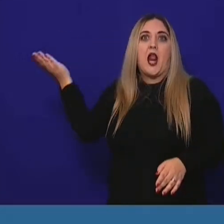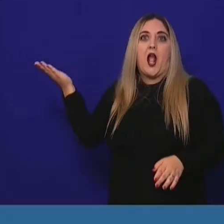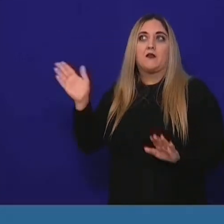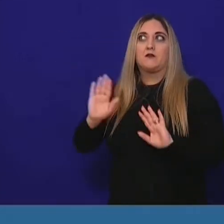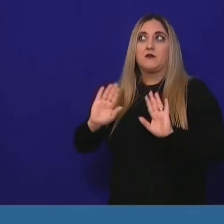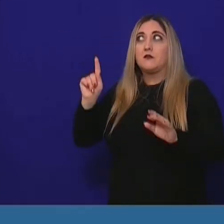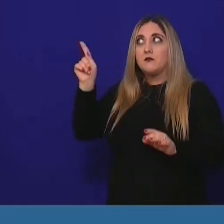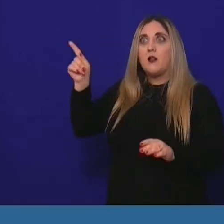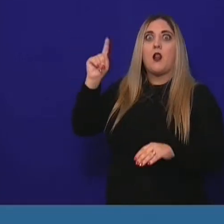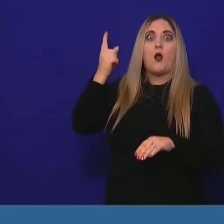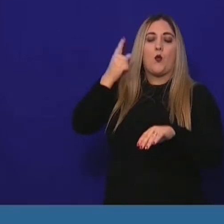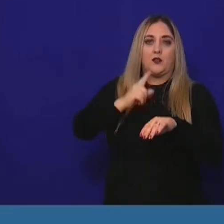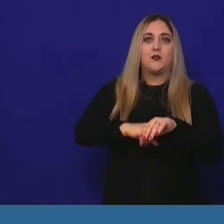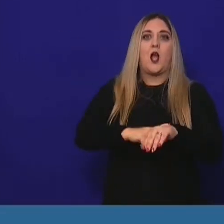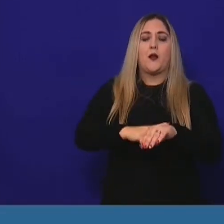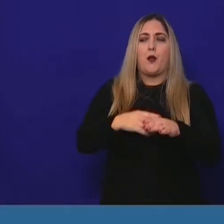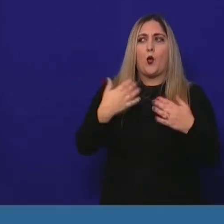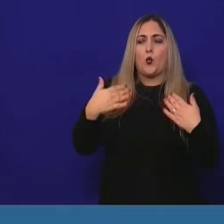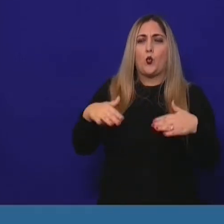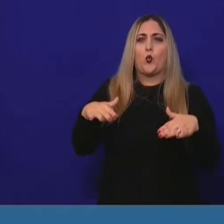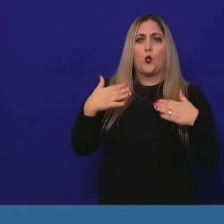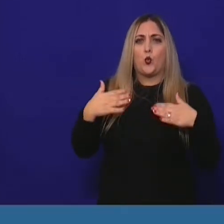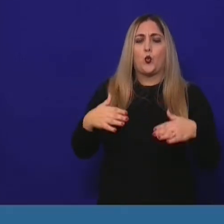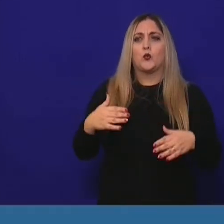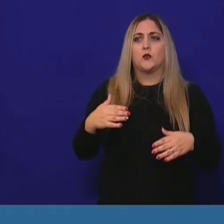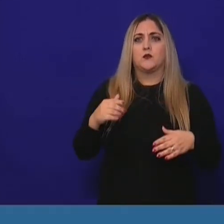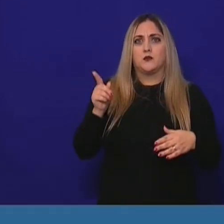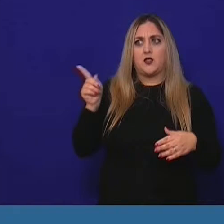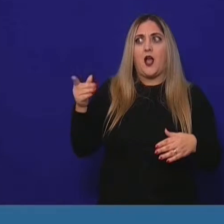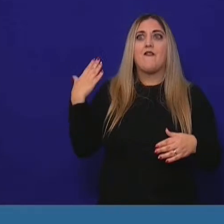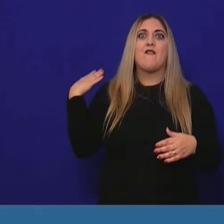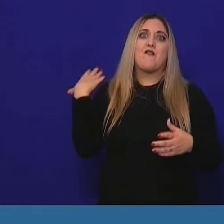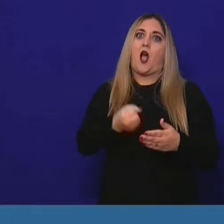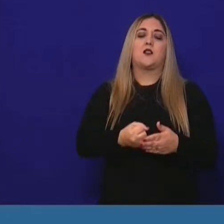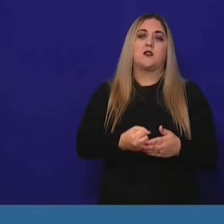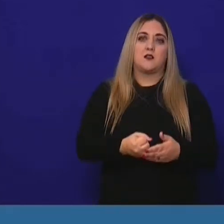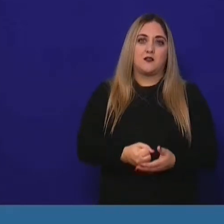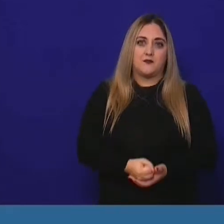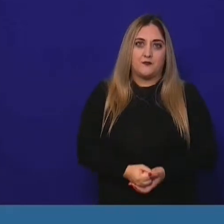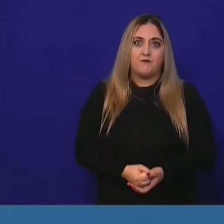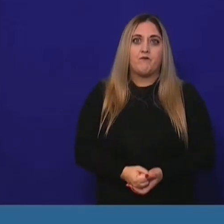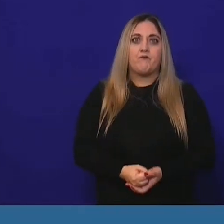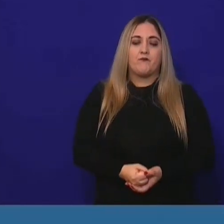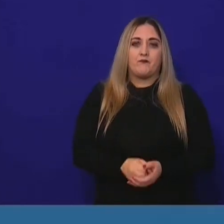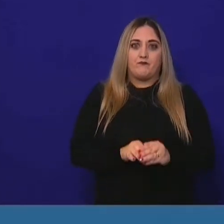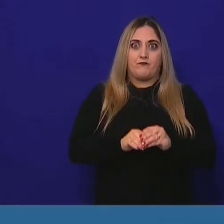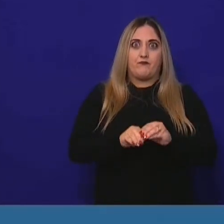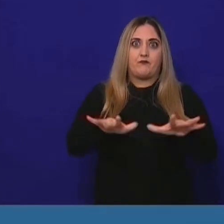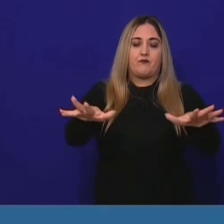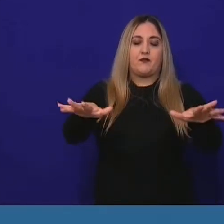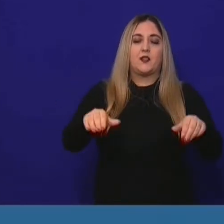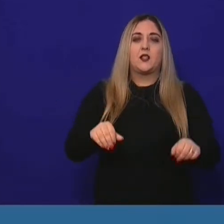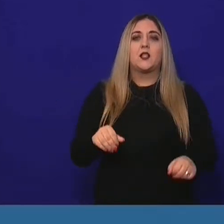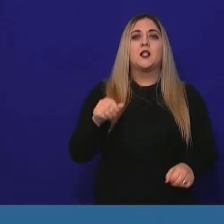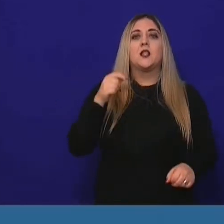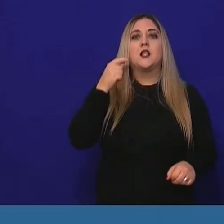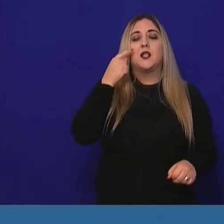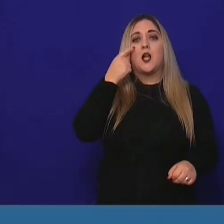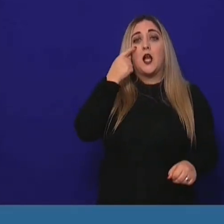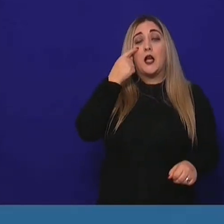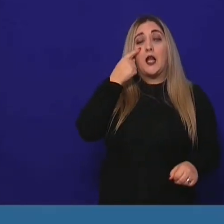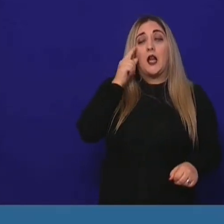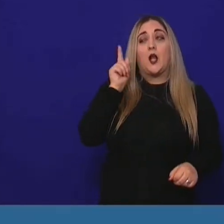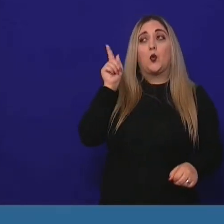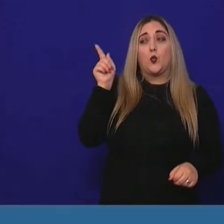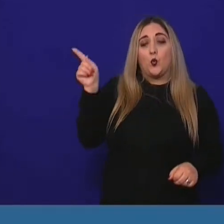propju qegħdin naraw li kellu daqshekk impatt sa issa fuq it-trasmissjoni. Infatti huwa stmat li jkun iktar